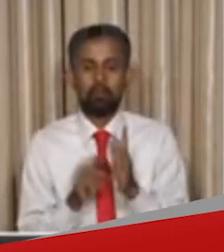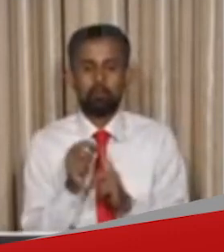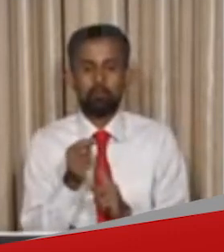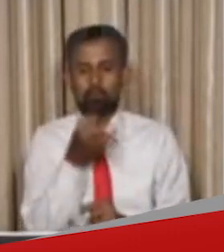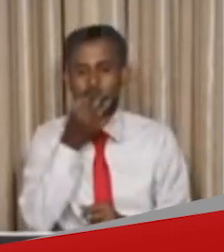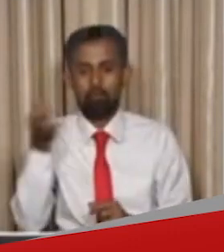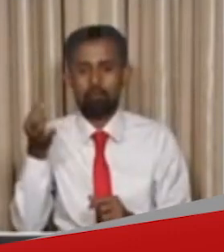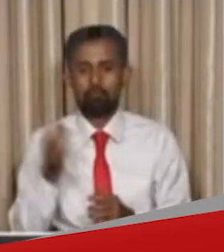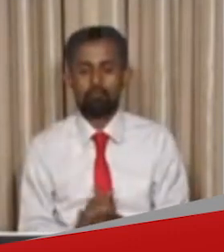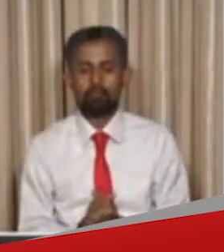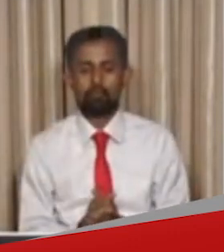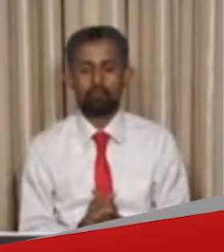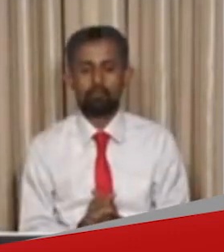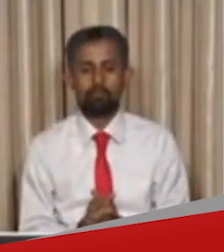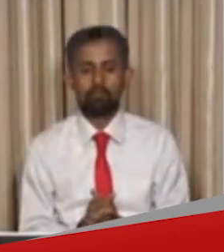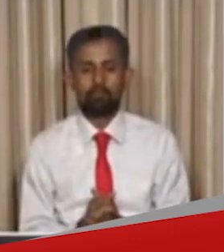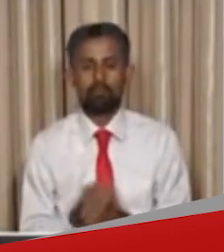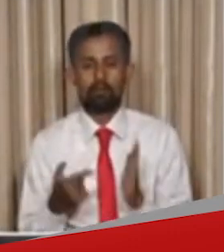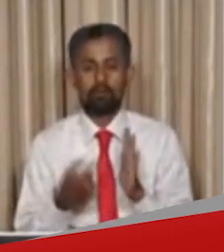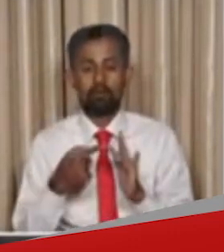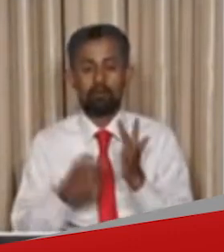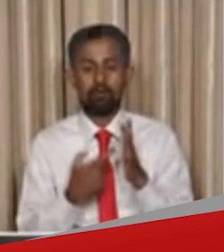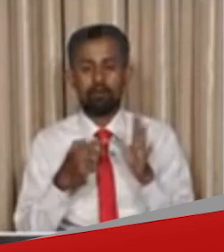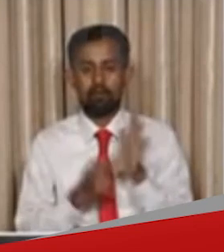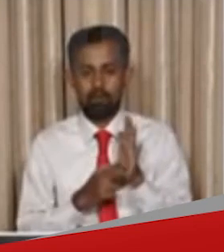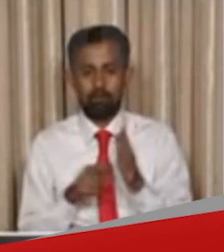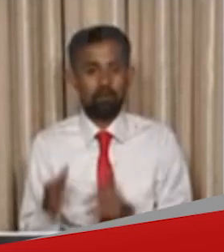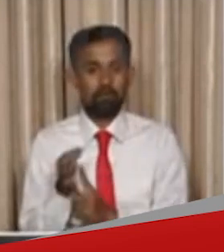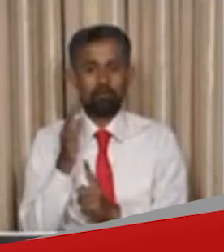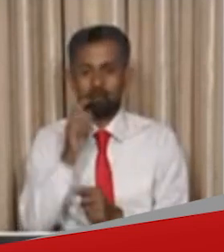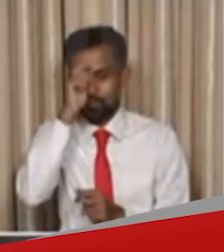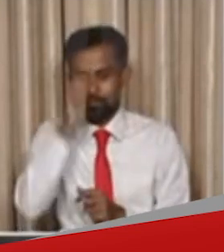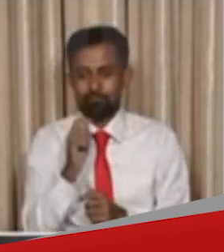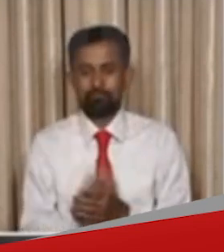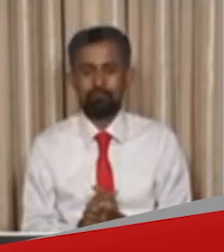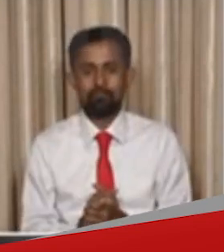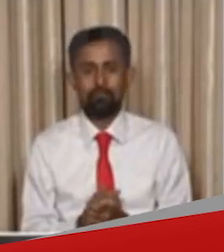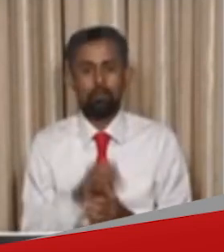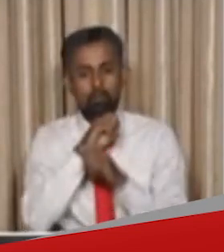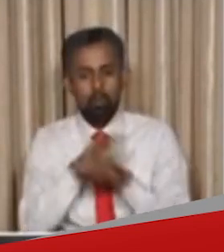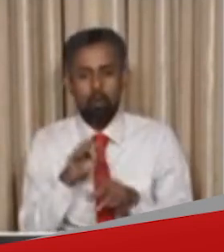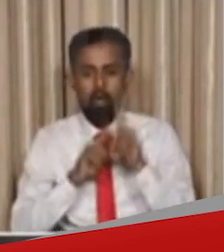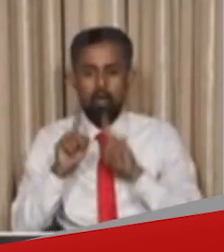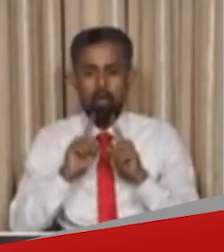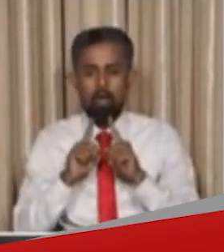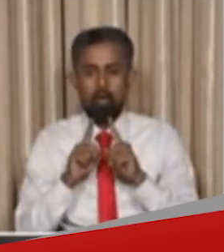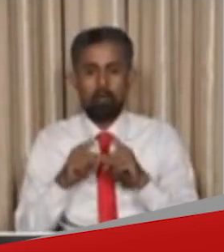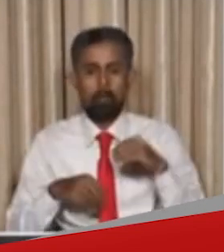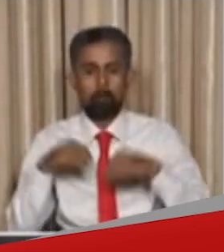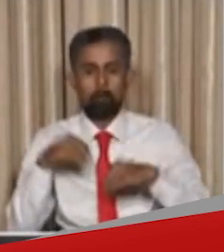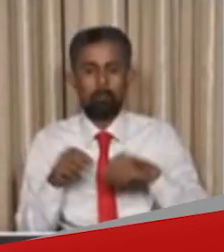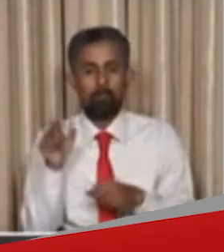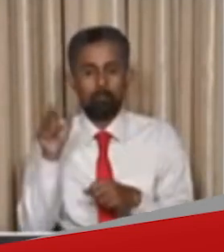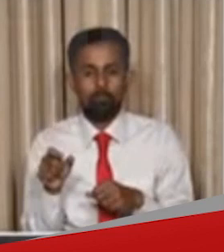චෝදනා කරනවා. දැතොට ටිරාන් නලස් මහත්තයලට මේ ඉන්න ජනාධිපතිතුමාලට මේ සත්භාවය ගැන කතා කරන මේ